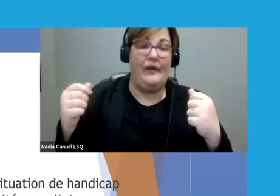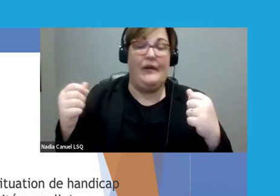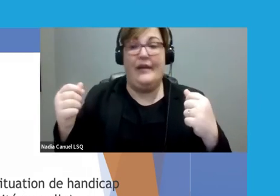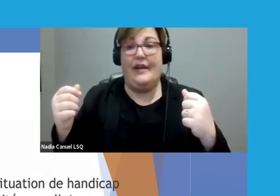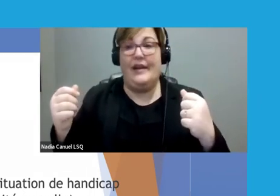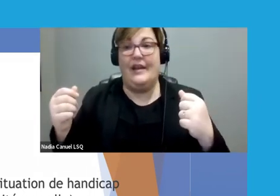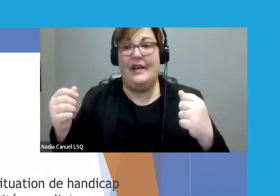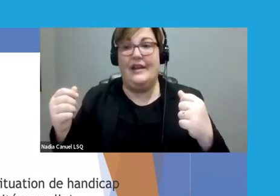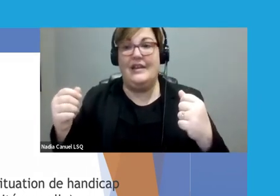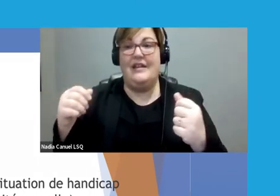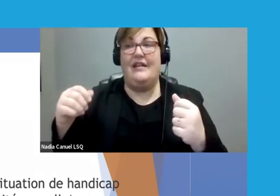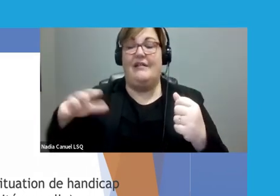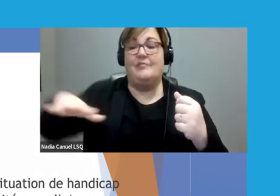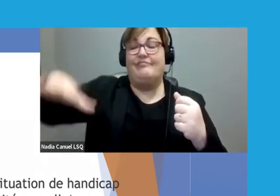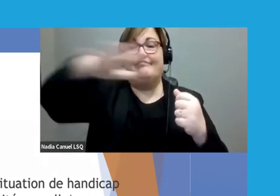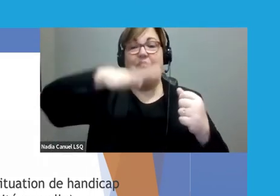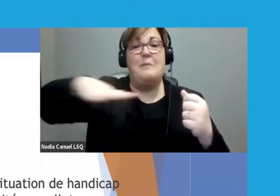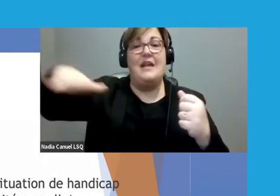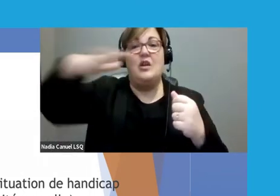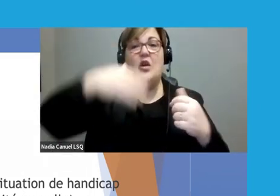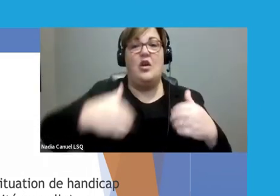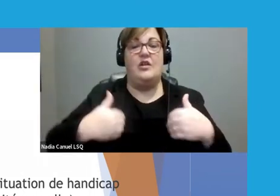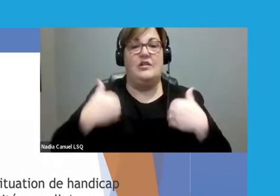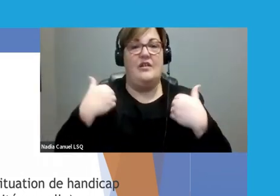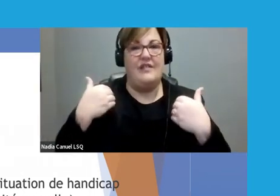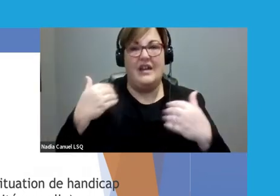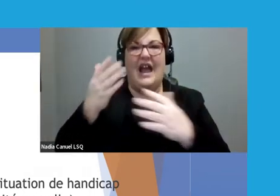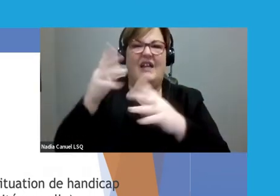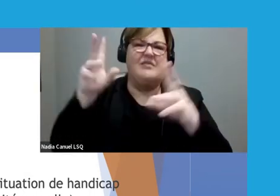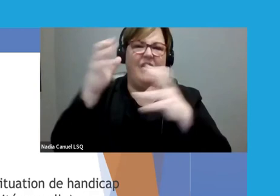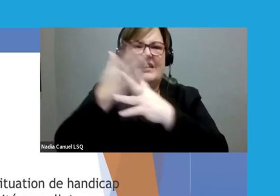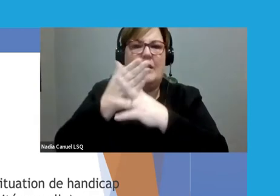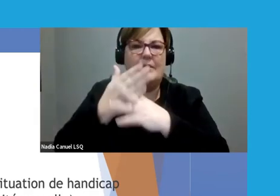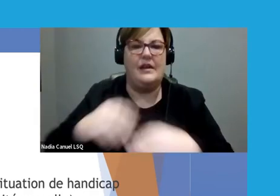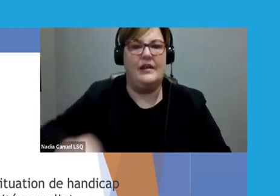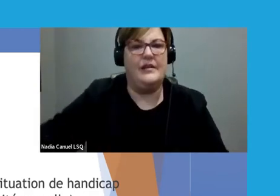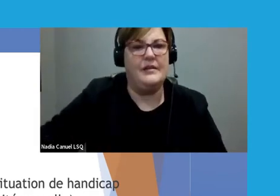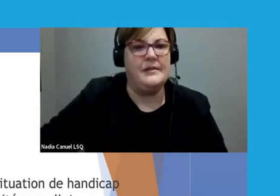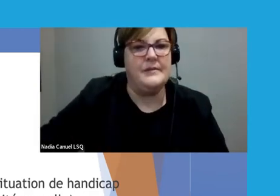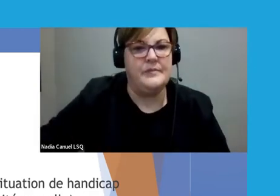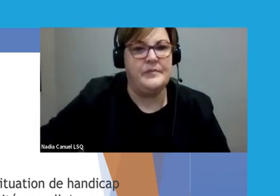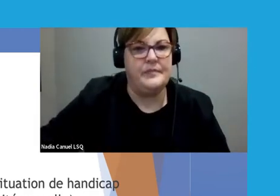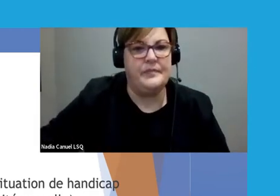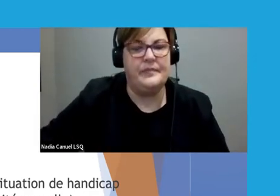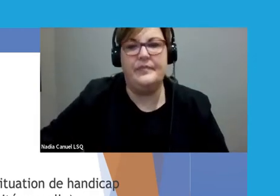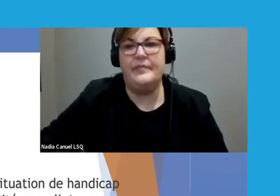dans des milieux de vie intermédiaires, si on peut appeler. Donc,